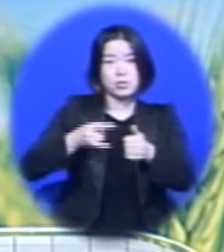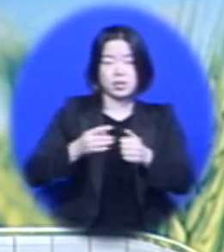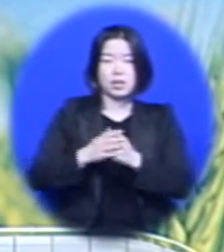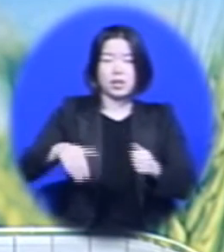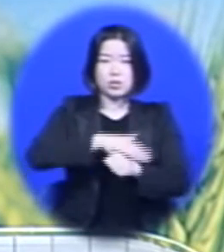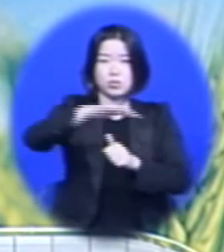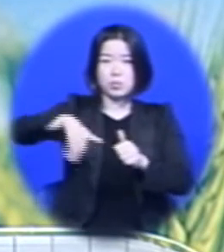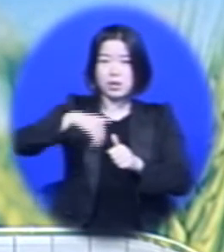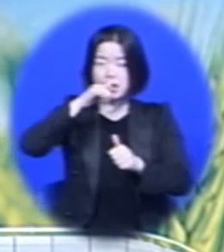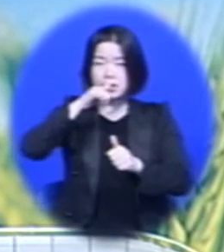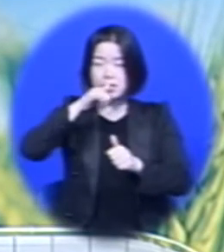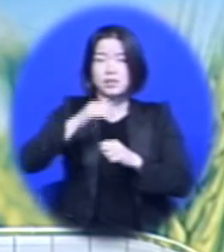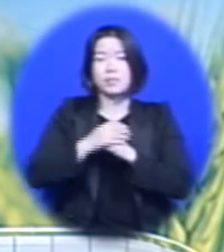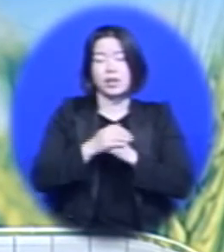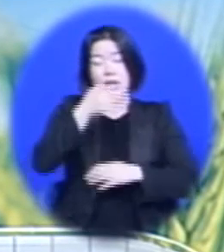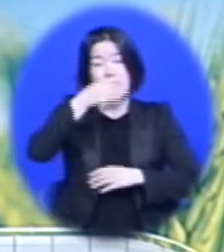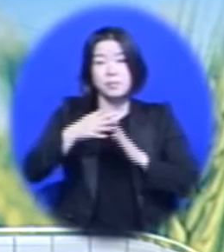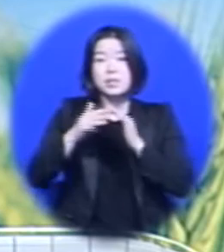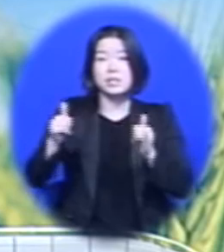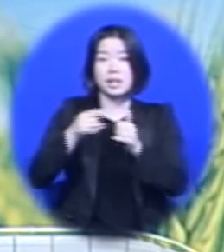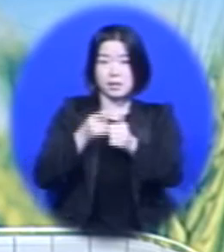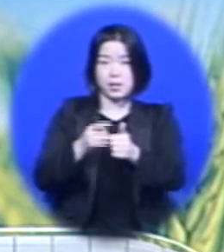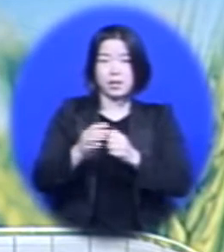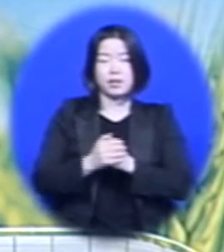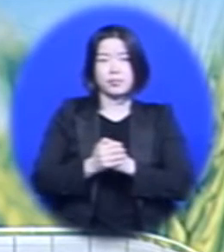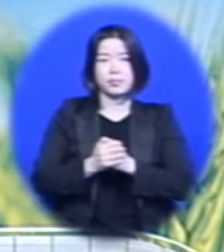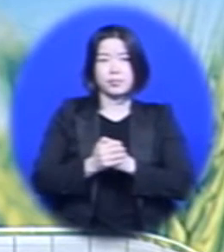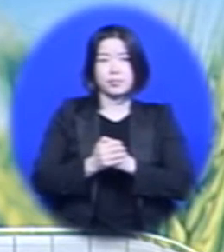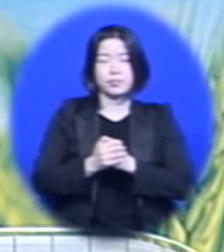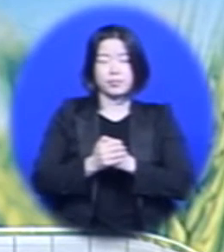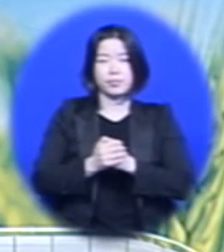주변에 있는 정말 힘든 사람들에게